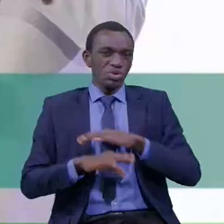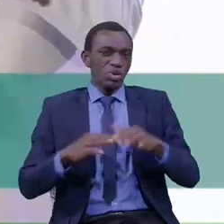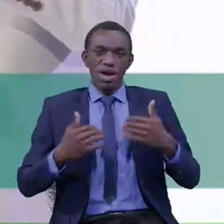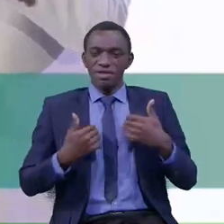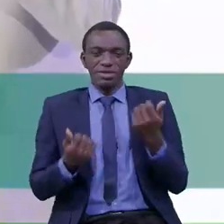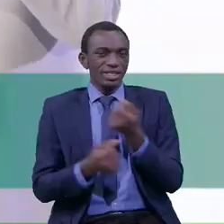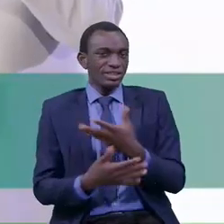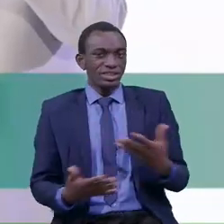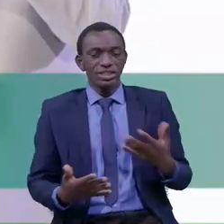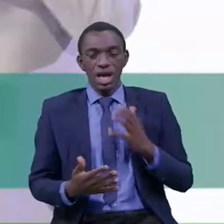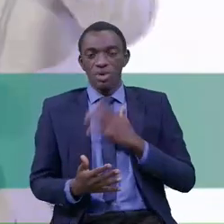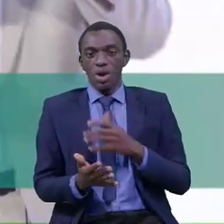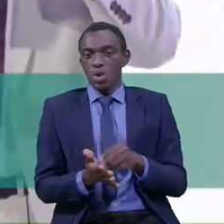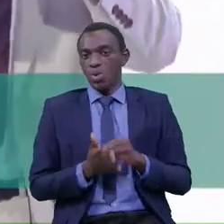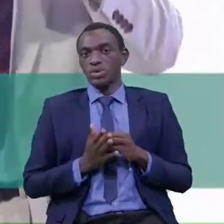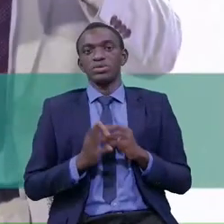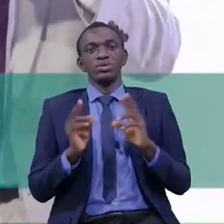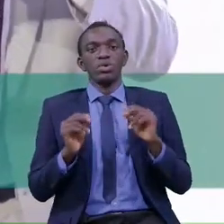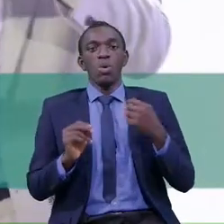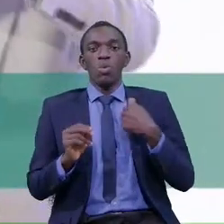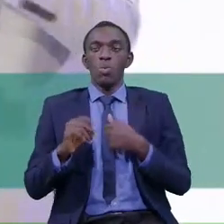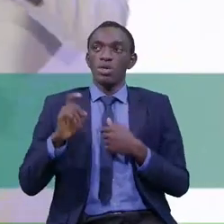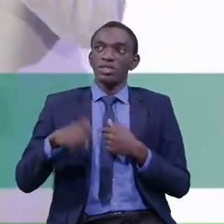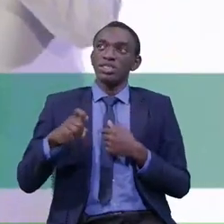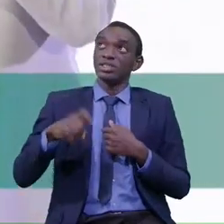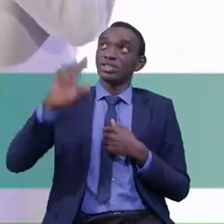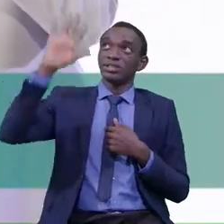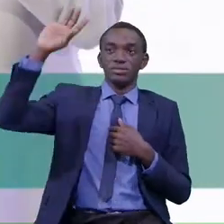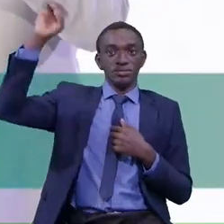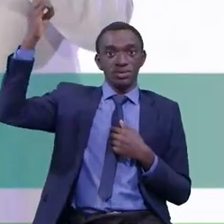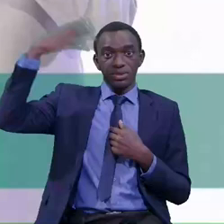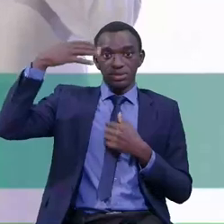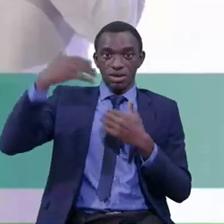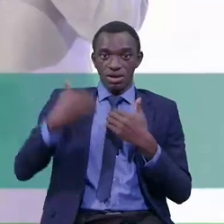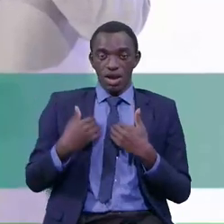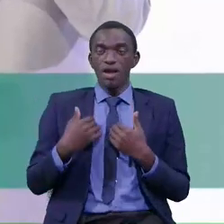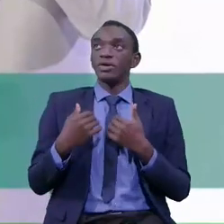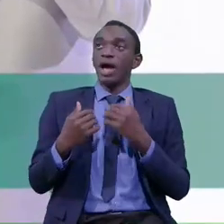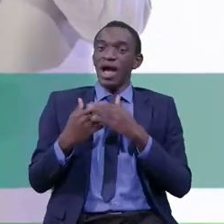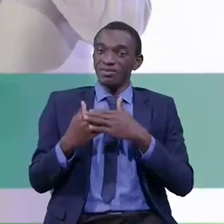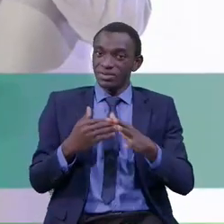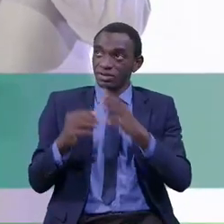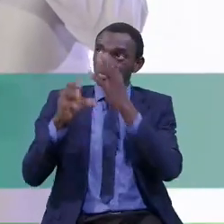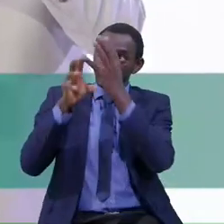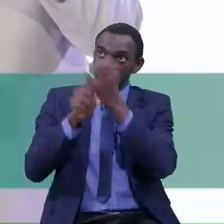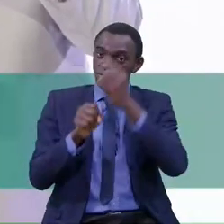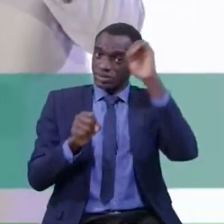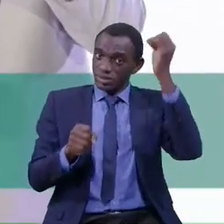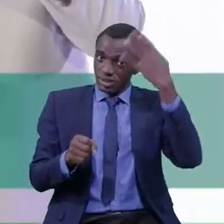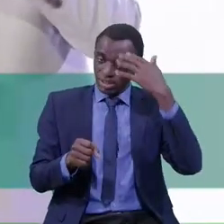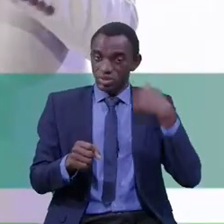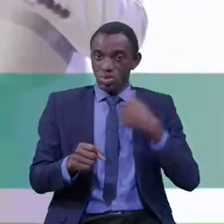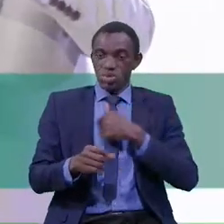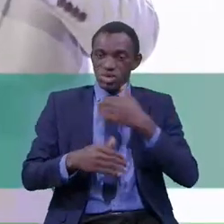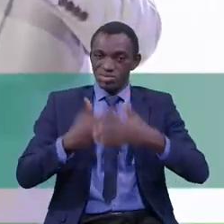Nous ne possédons rien de nous-mêmes. Nous avons besoin de sa grâce. Et après cette grâce, Il y a ce qu'il fait, il faut faire. Nous avons